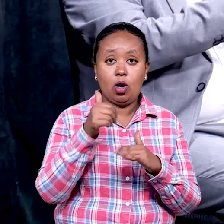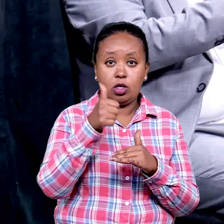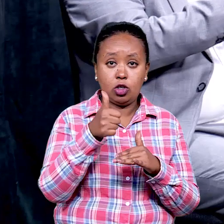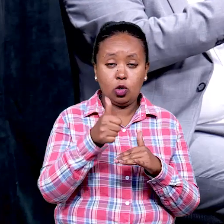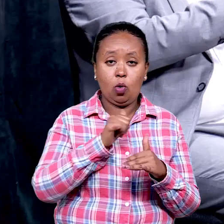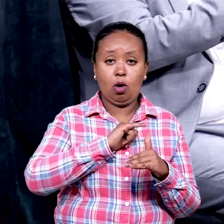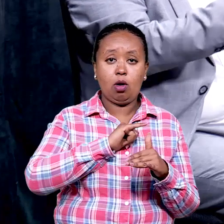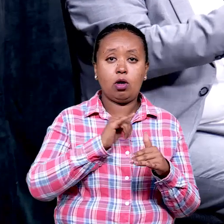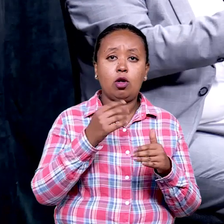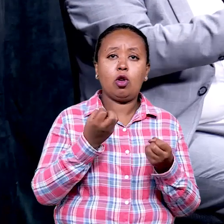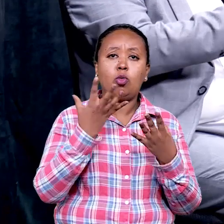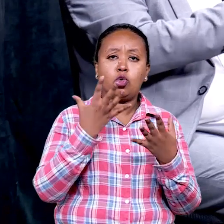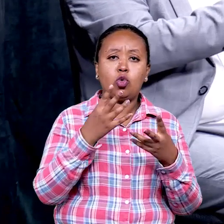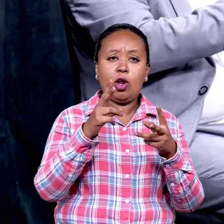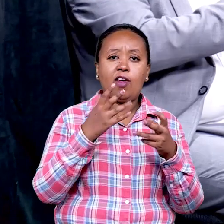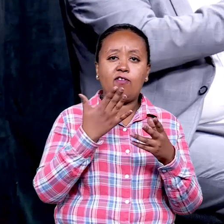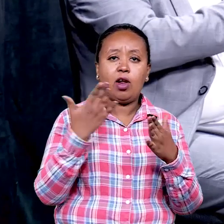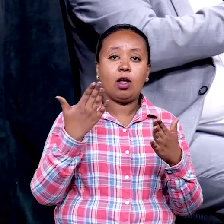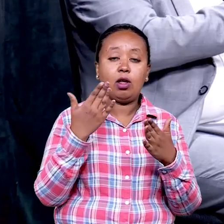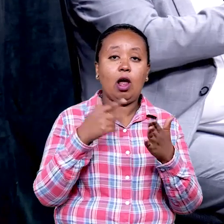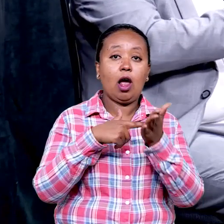ለከፋ ነገር አጋልጠው ስራ ሰርተዋል።